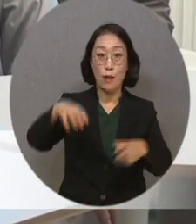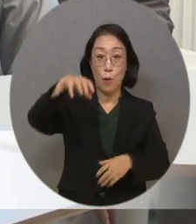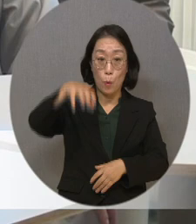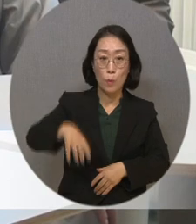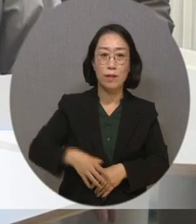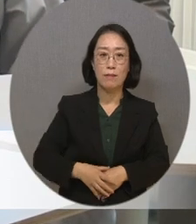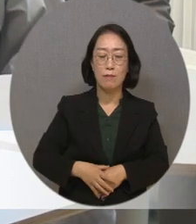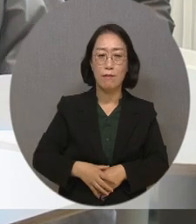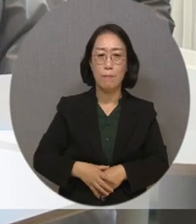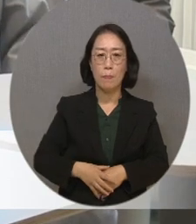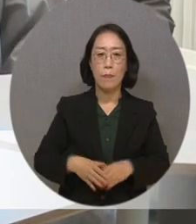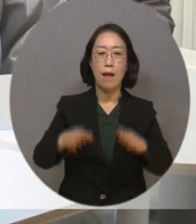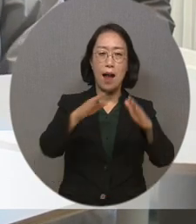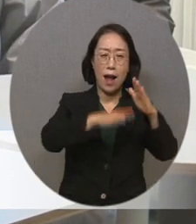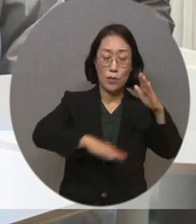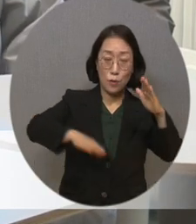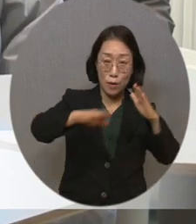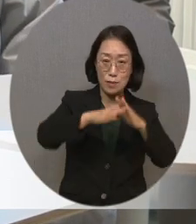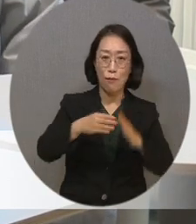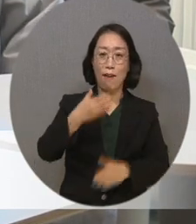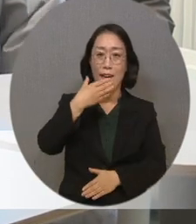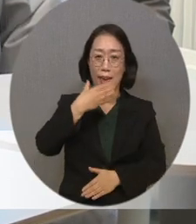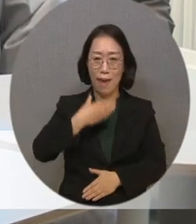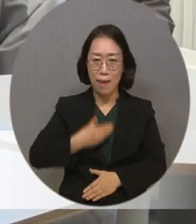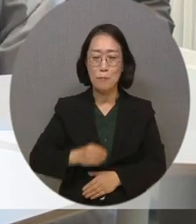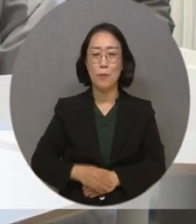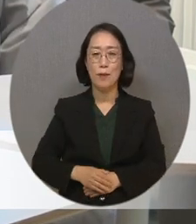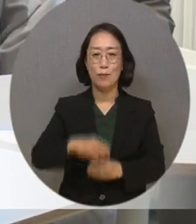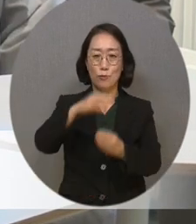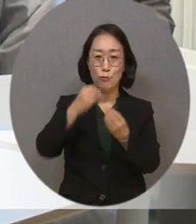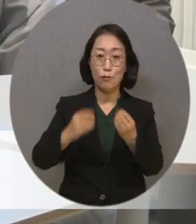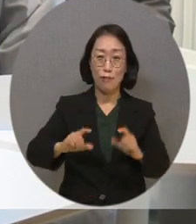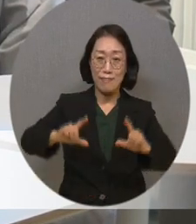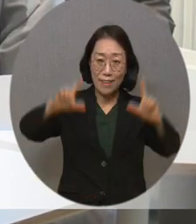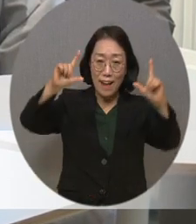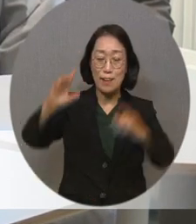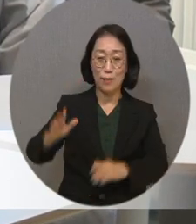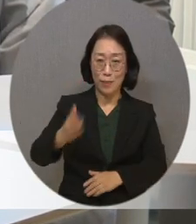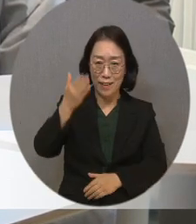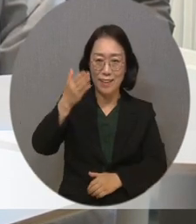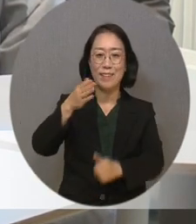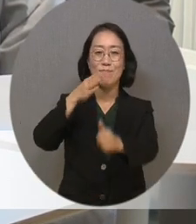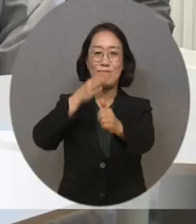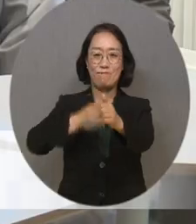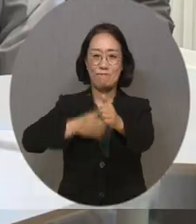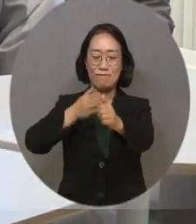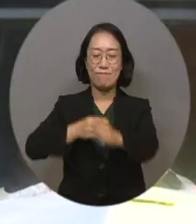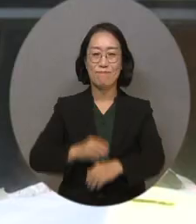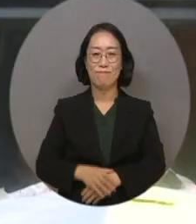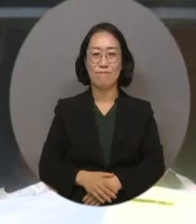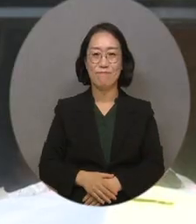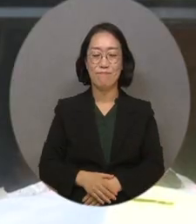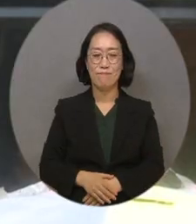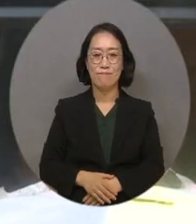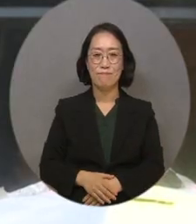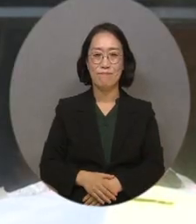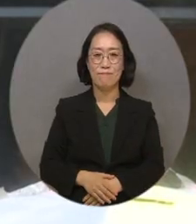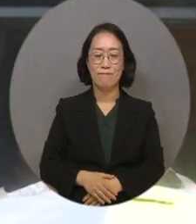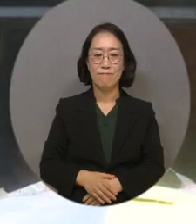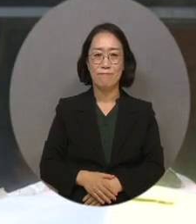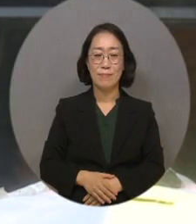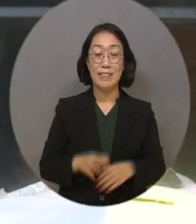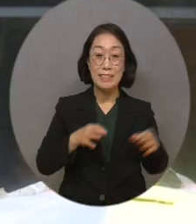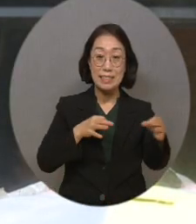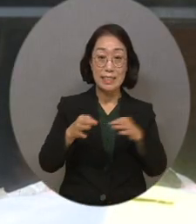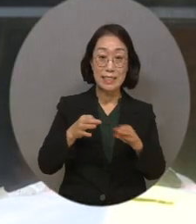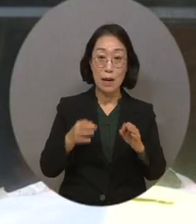지역사회에서 그리고 가정에서 행복한 추석 연휴 되기를 빌겠습니다. 육거리